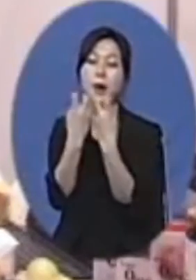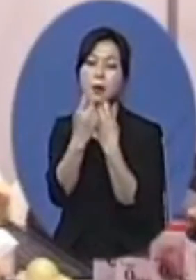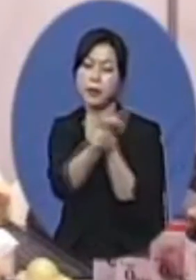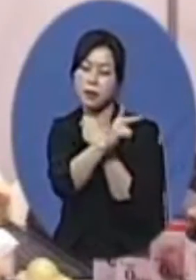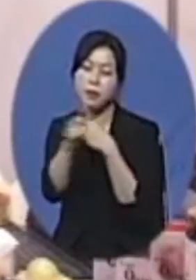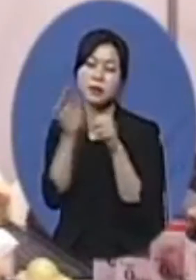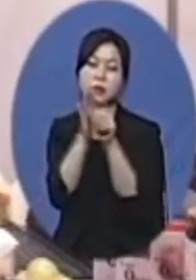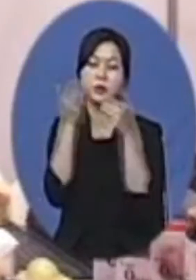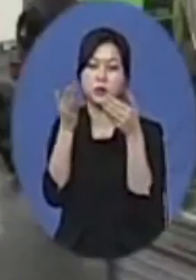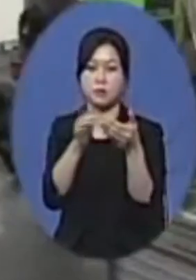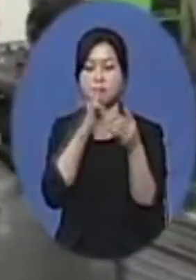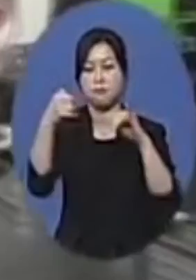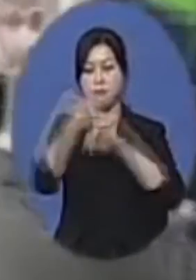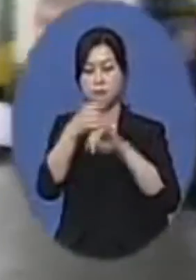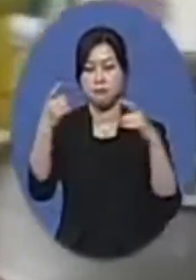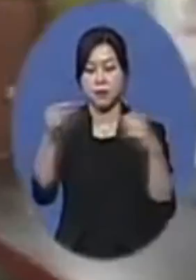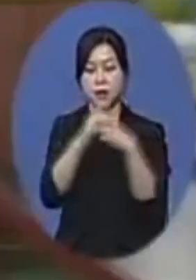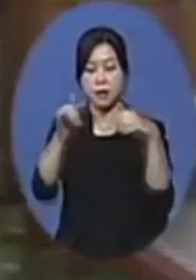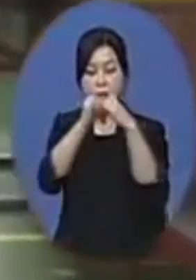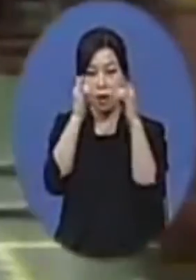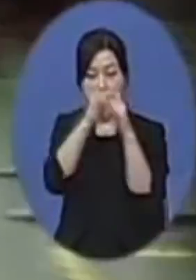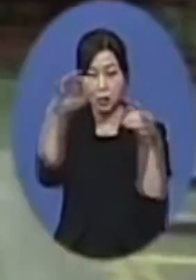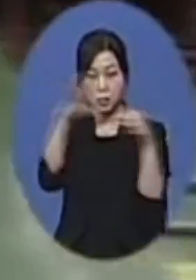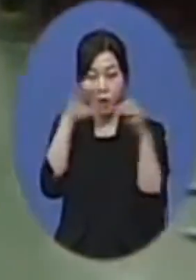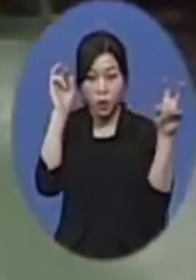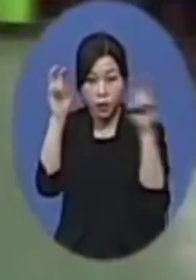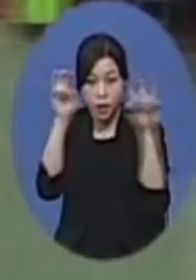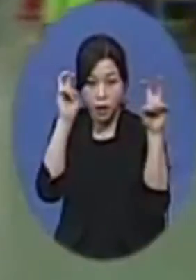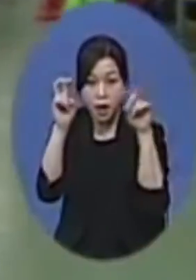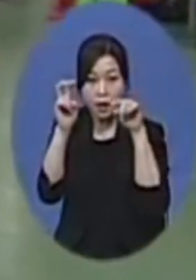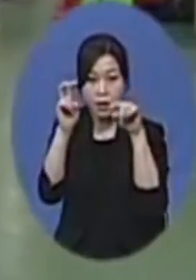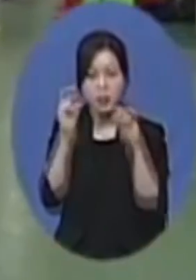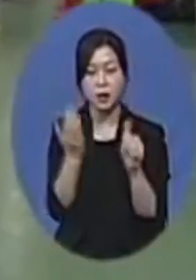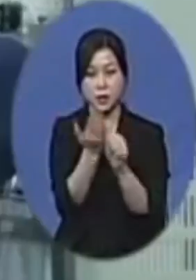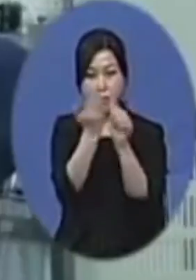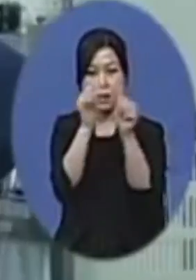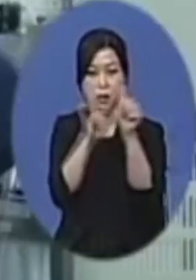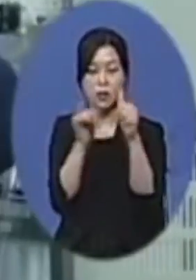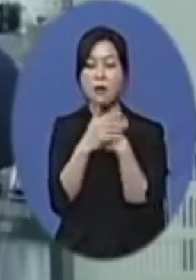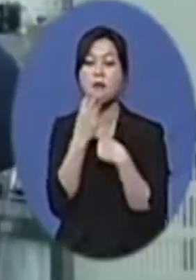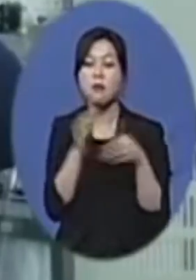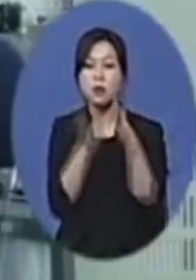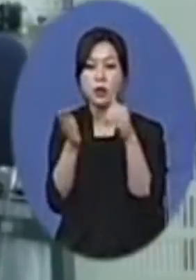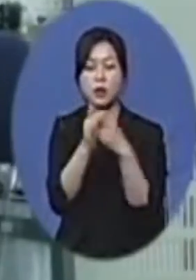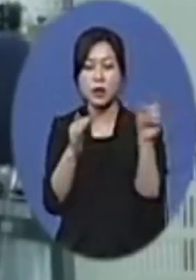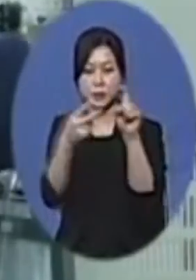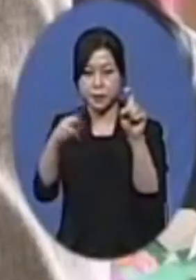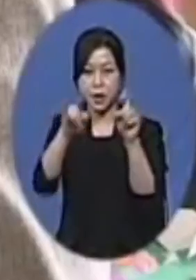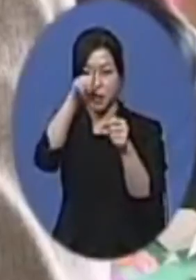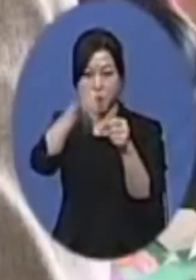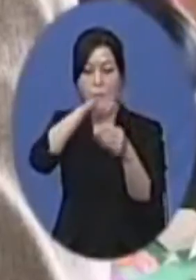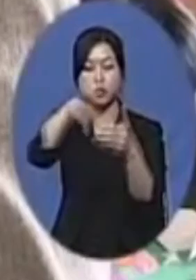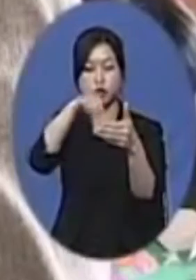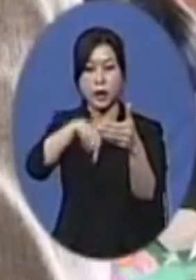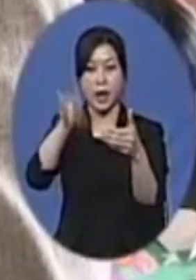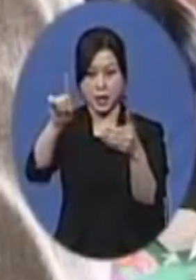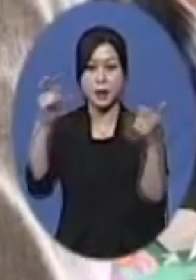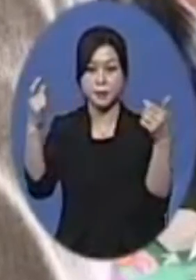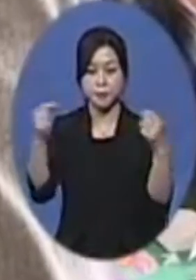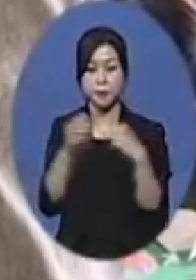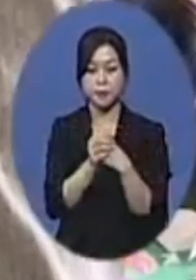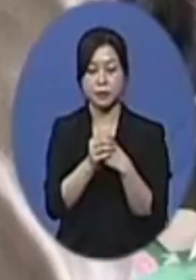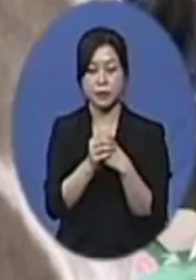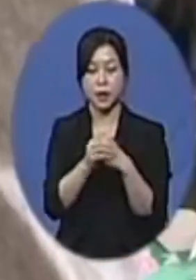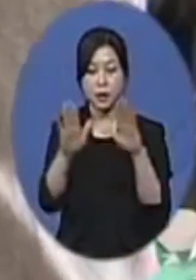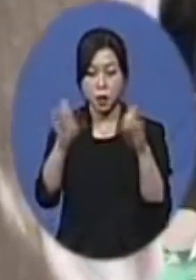겁니다. 사회적 기업 육성은 경기도 올해 10대 과제 중 하나입니다. 이번 기회를 통해 사회적